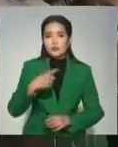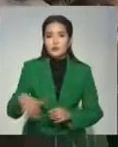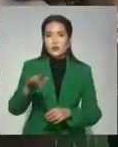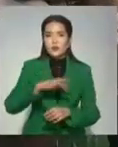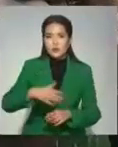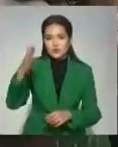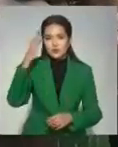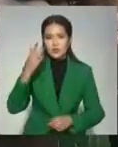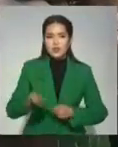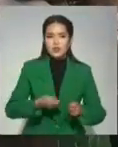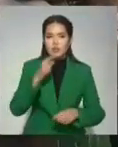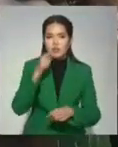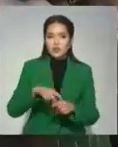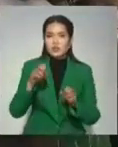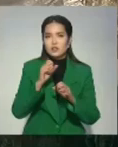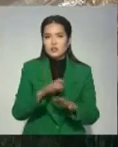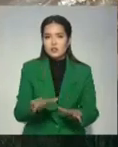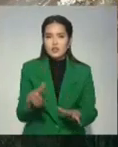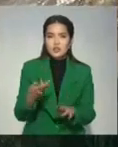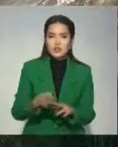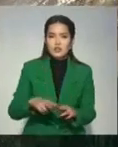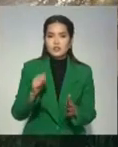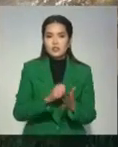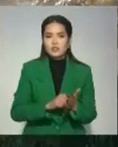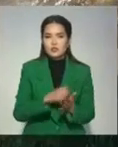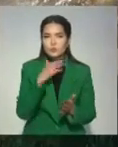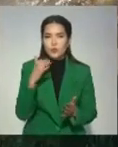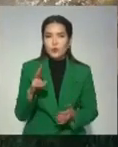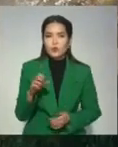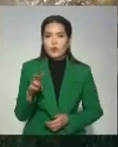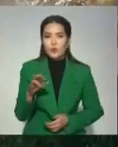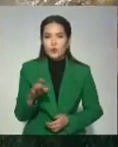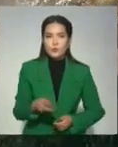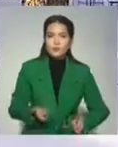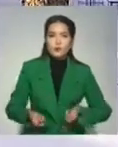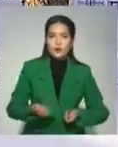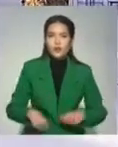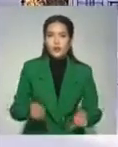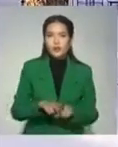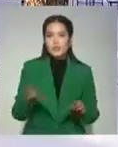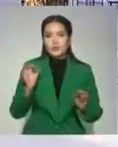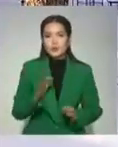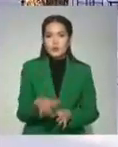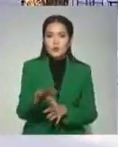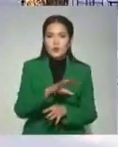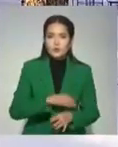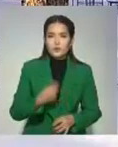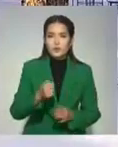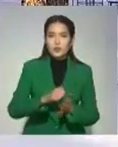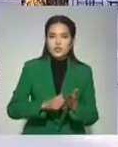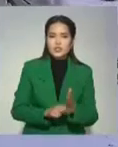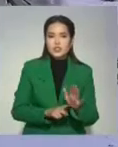Как оказалось, всего по городу вывозом ТБО занимаются 4 коммунальных предприятия. В их арсенале всего 22 единицы